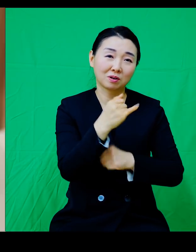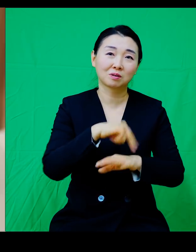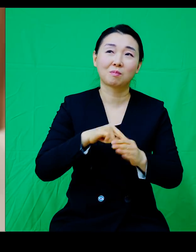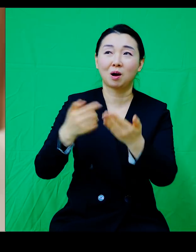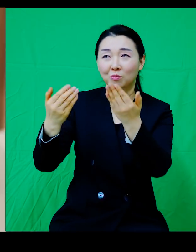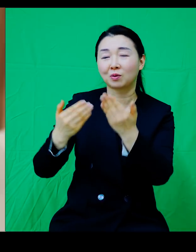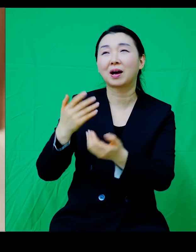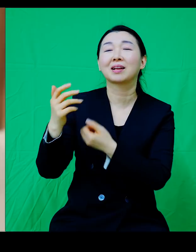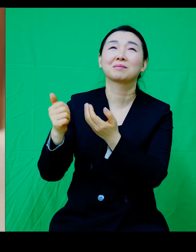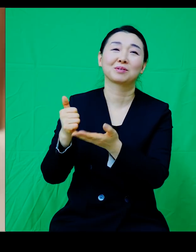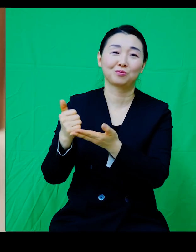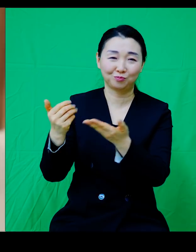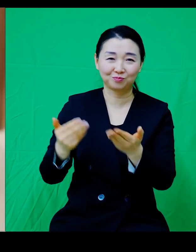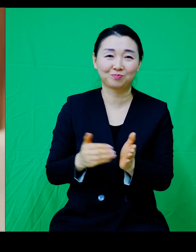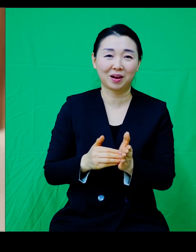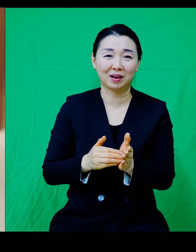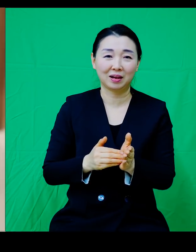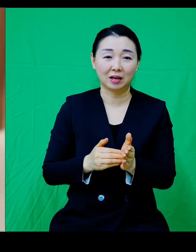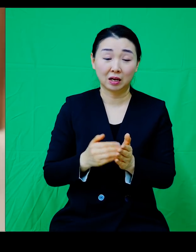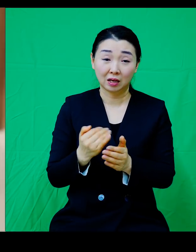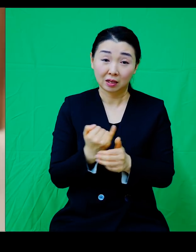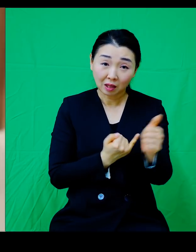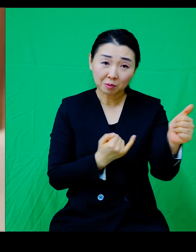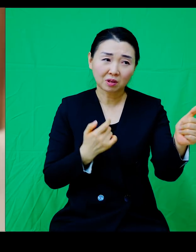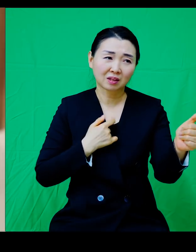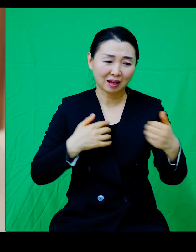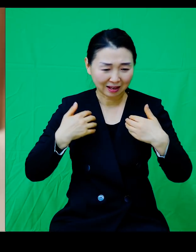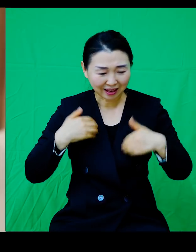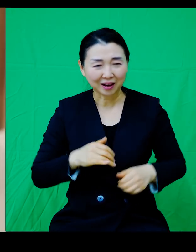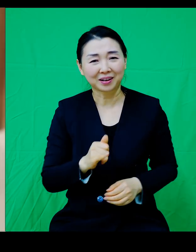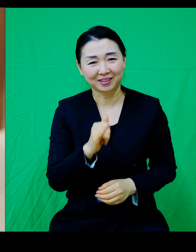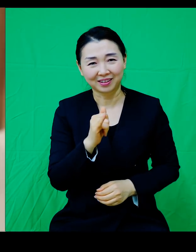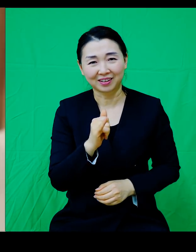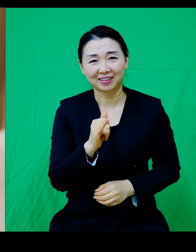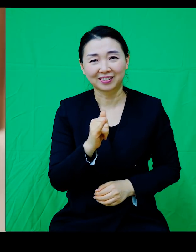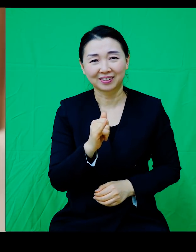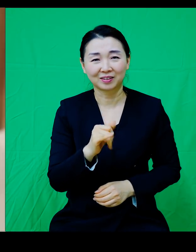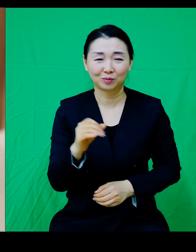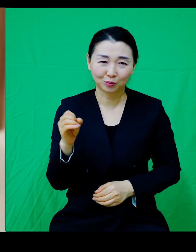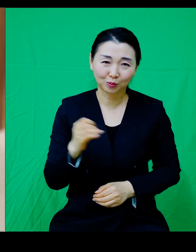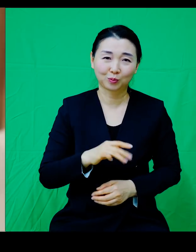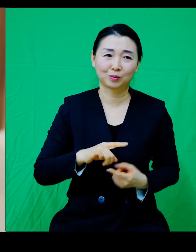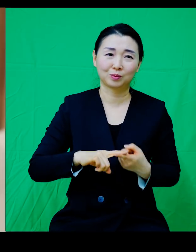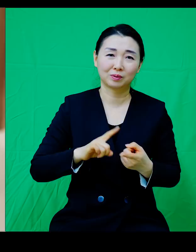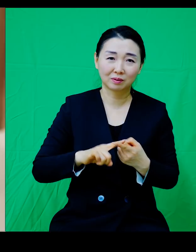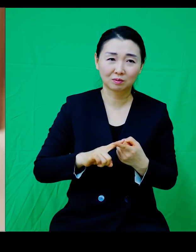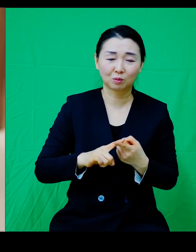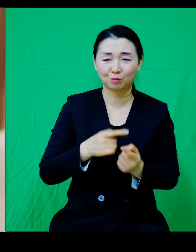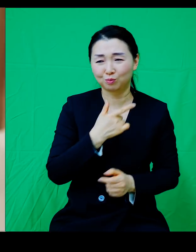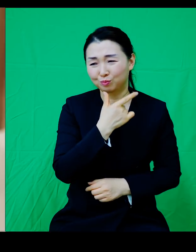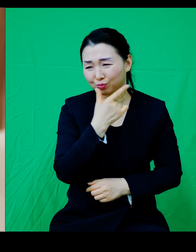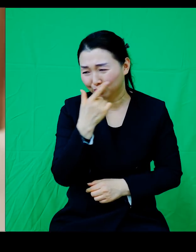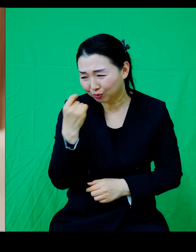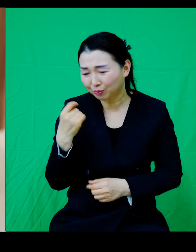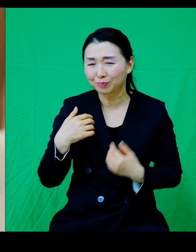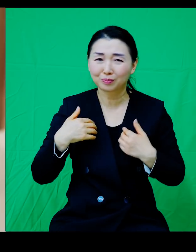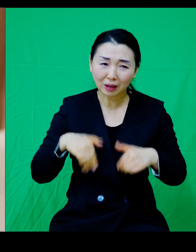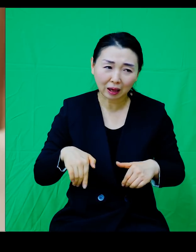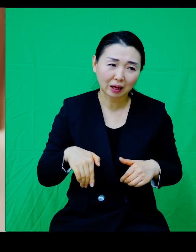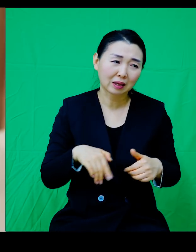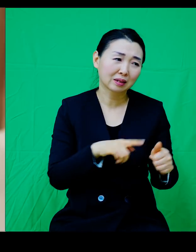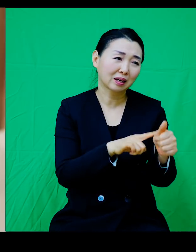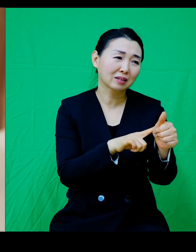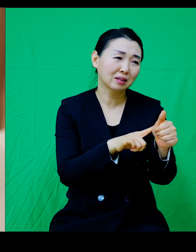나눌 수 있는 마음까지 하나님께서 주셨어요. 그래서 남편에게 내가 이런 약함이 있더라. 내가 이런 부분에 취약하고